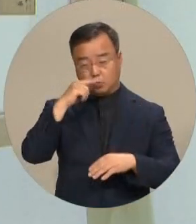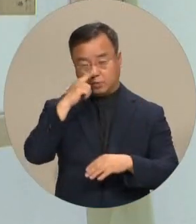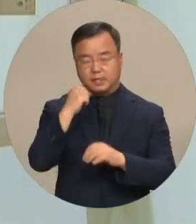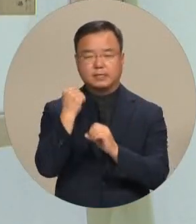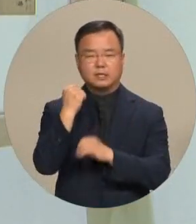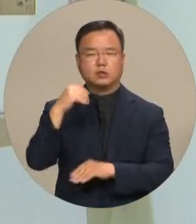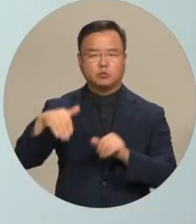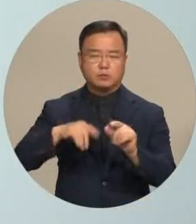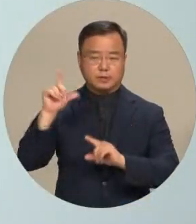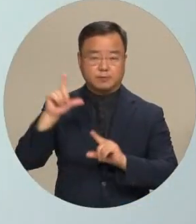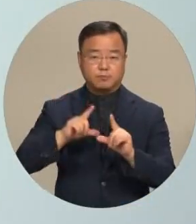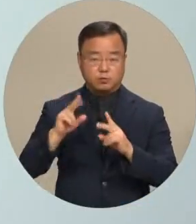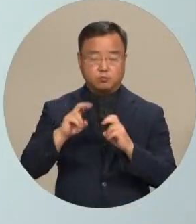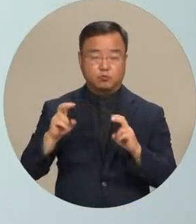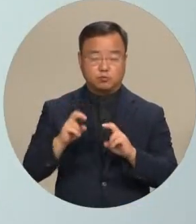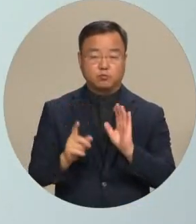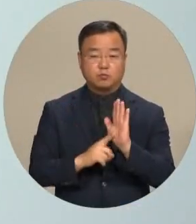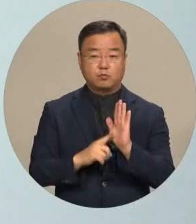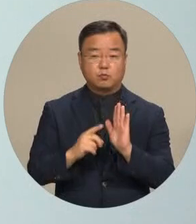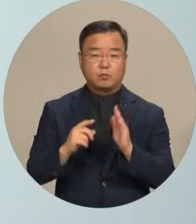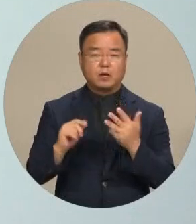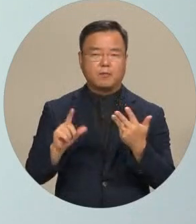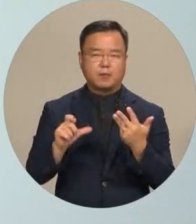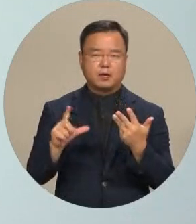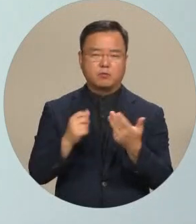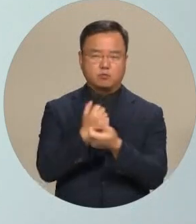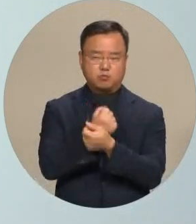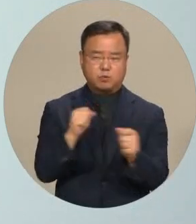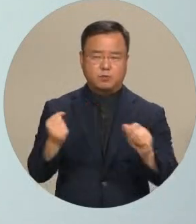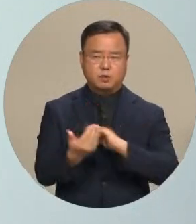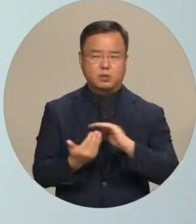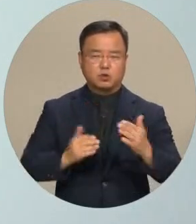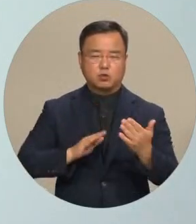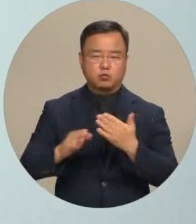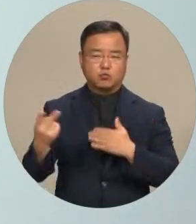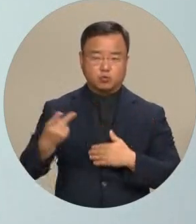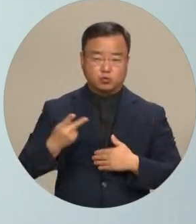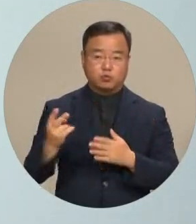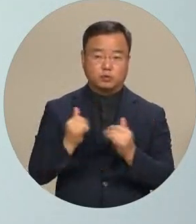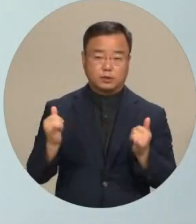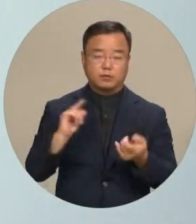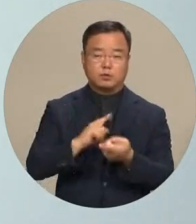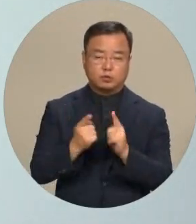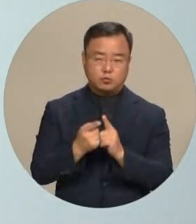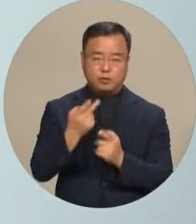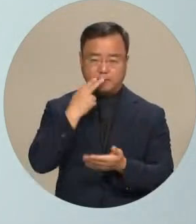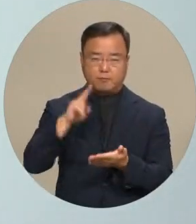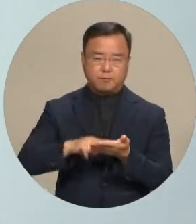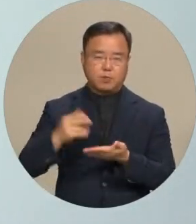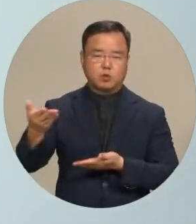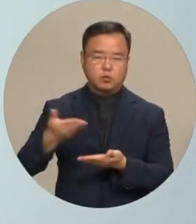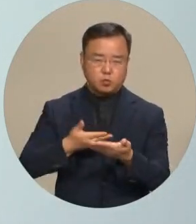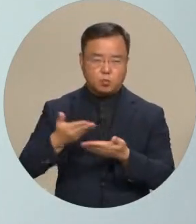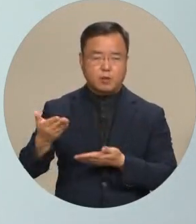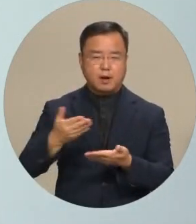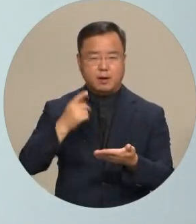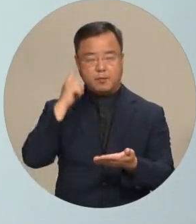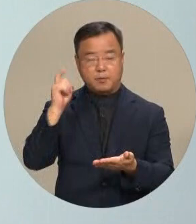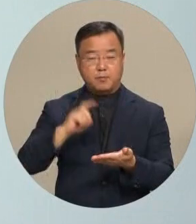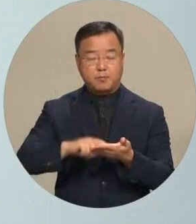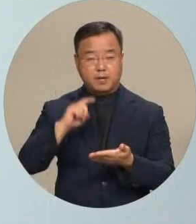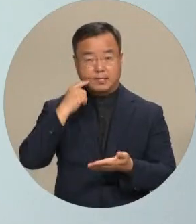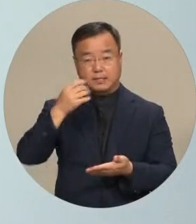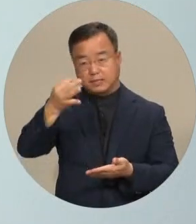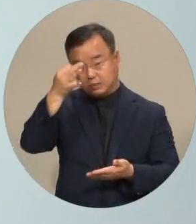분석했습니다. 광복 전후 심양과 고암이 과거 주고받았던 편지를 발견해 둘의 예술사적